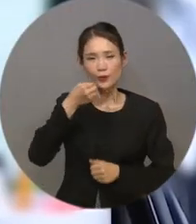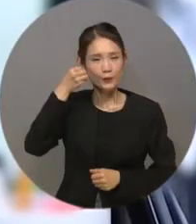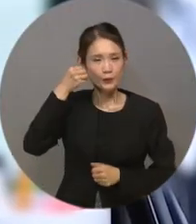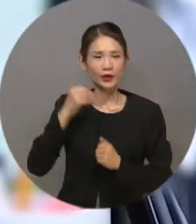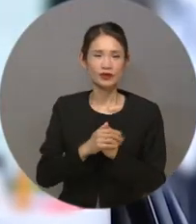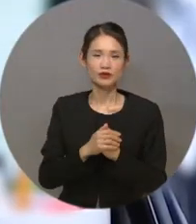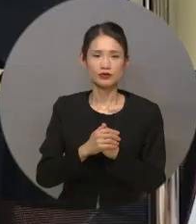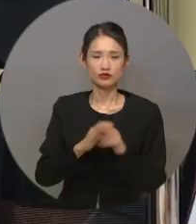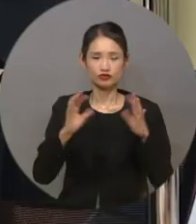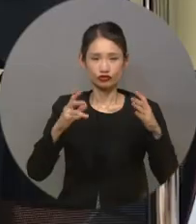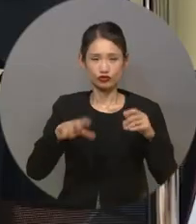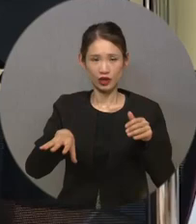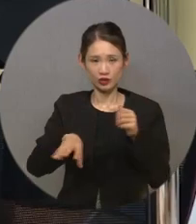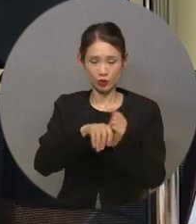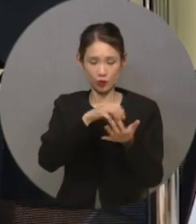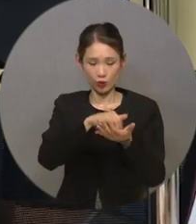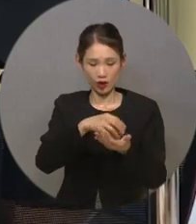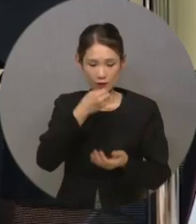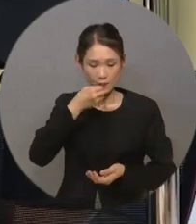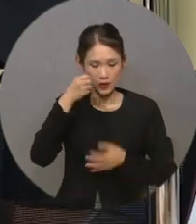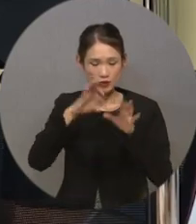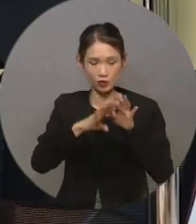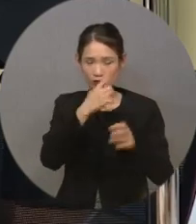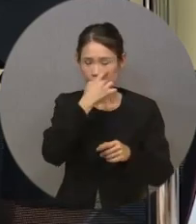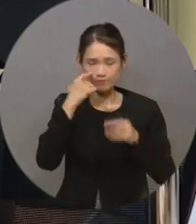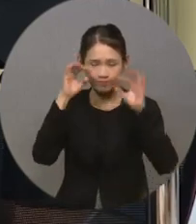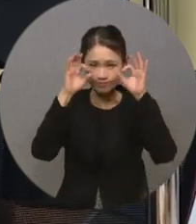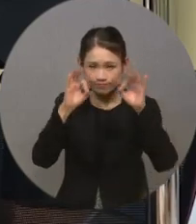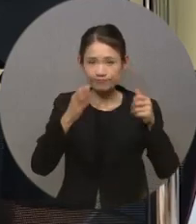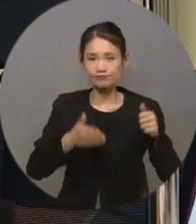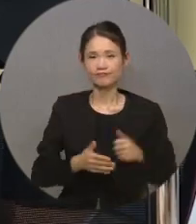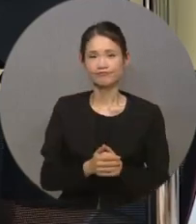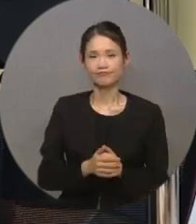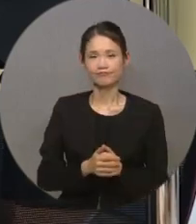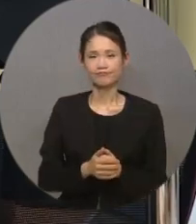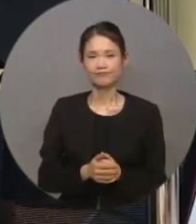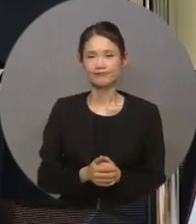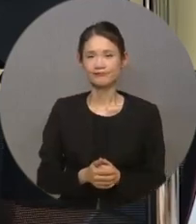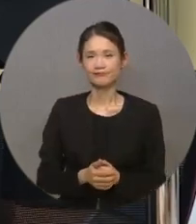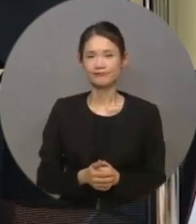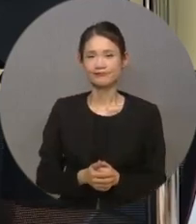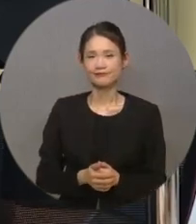국가 통계포털에서 확인할 수 있습니다 복지티비 뉴스 박승용입니다